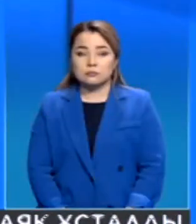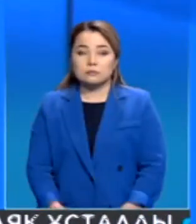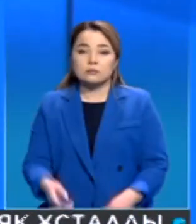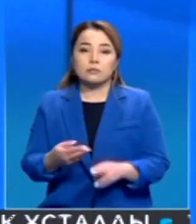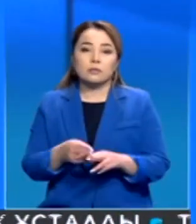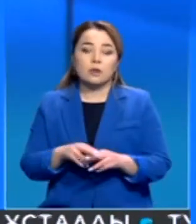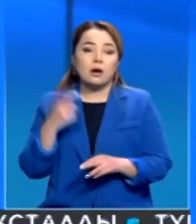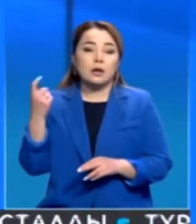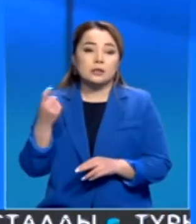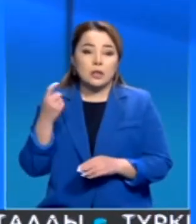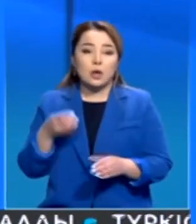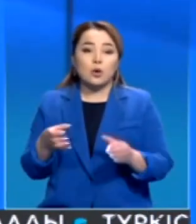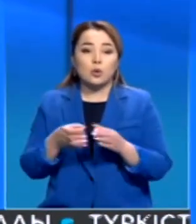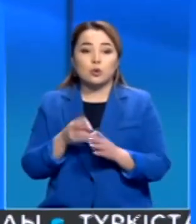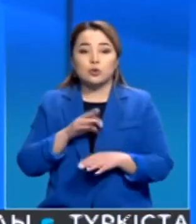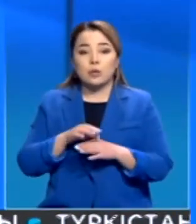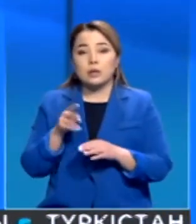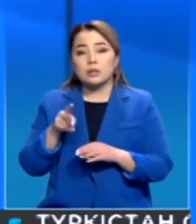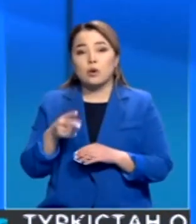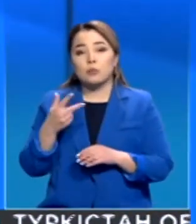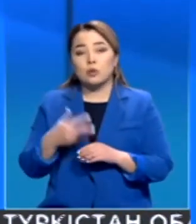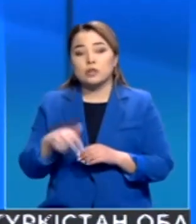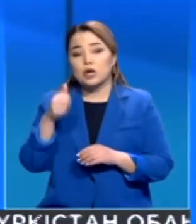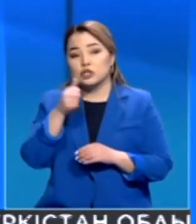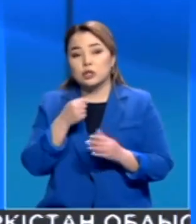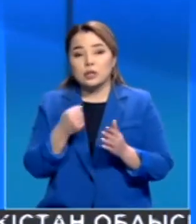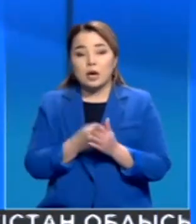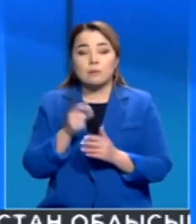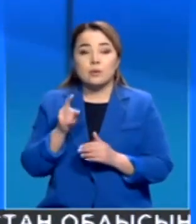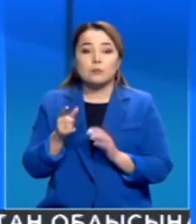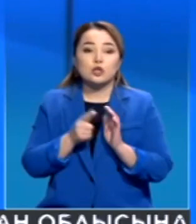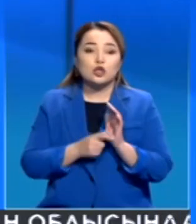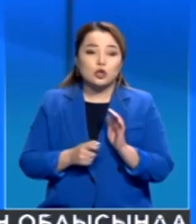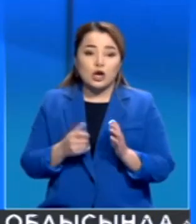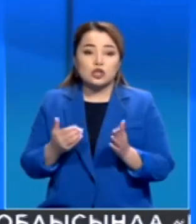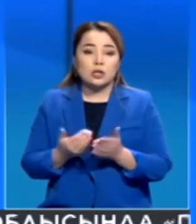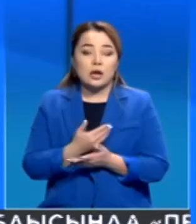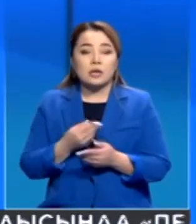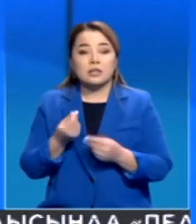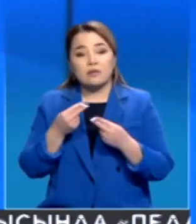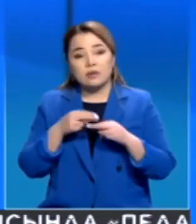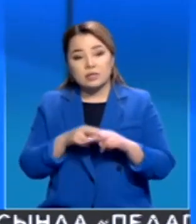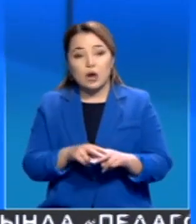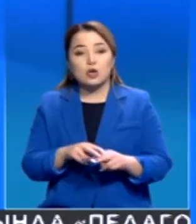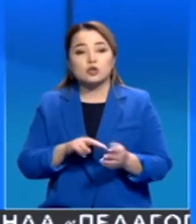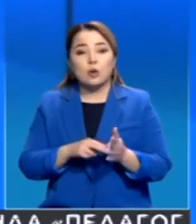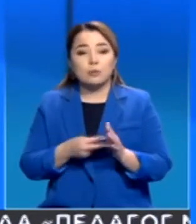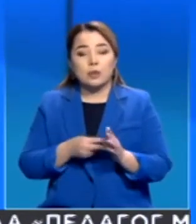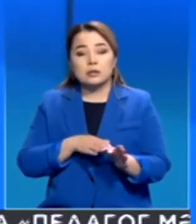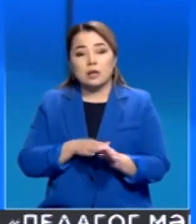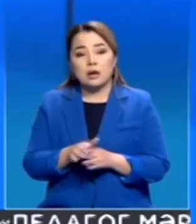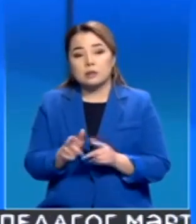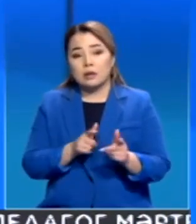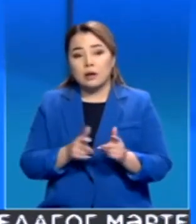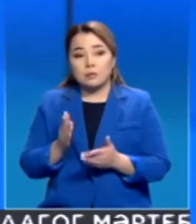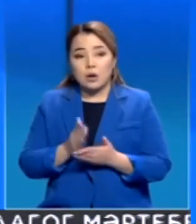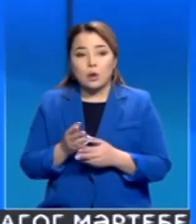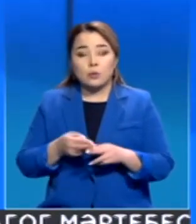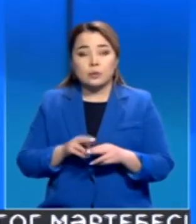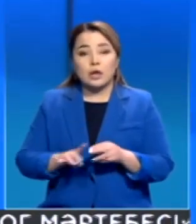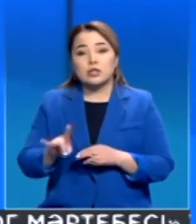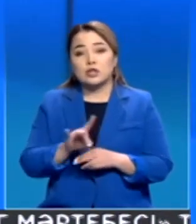Осы агроөнеркәсіп саласында 2030 жылға дейін 1700 жаңа инвестициялық жобаны іске асыру жоспарланып отыр.